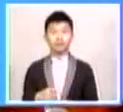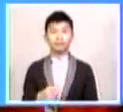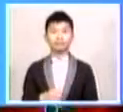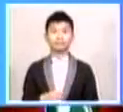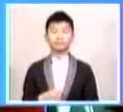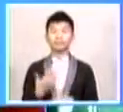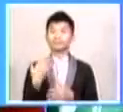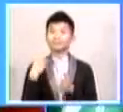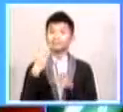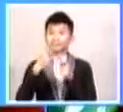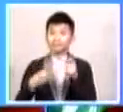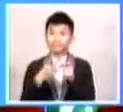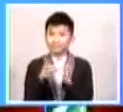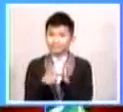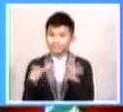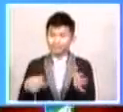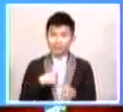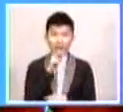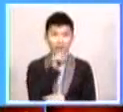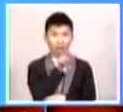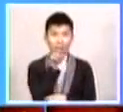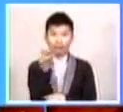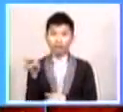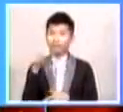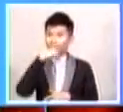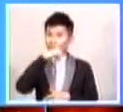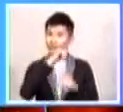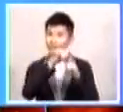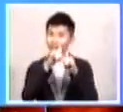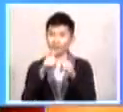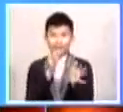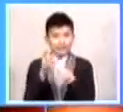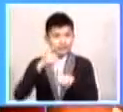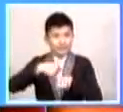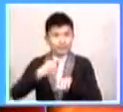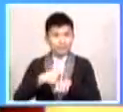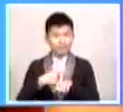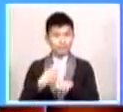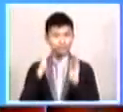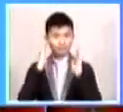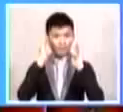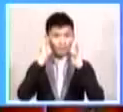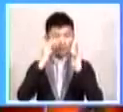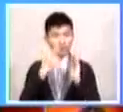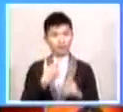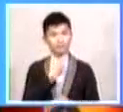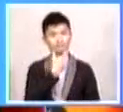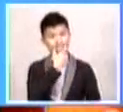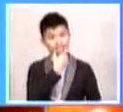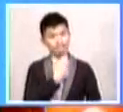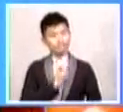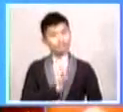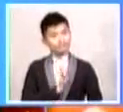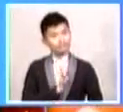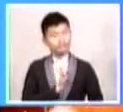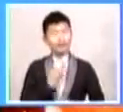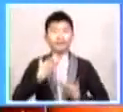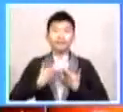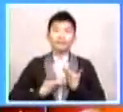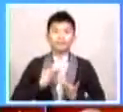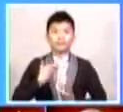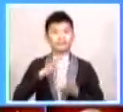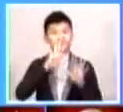去三年我看到的台湾社会那种理性、慈悲与充满热情的